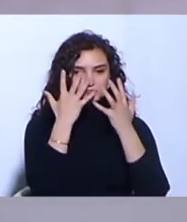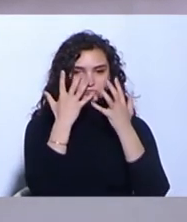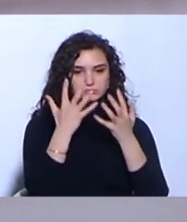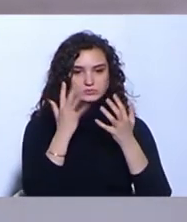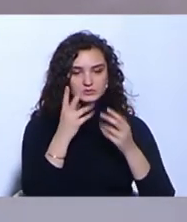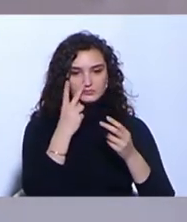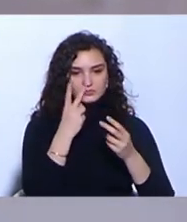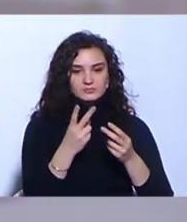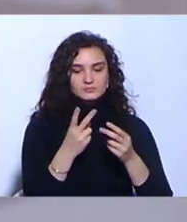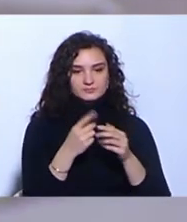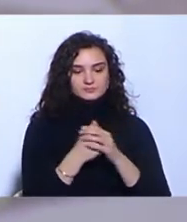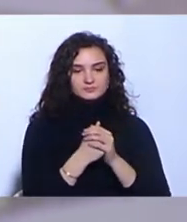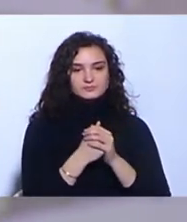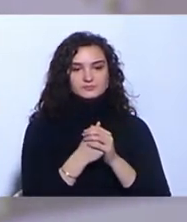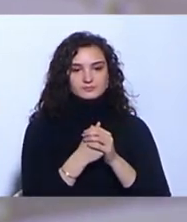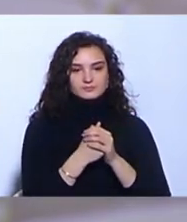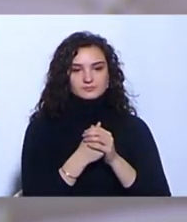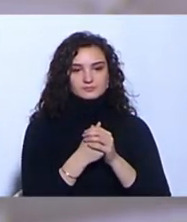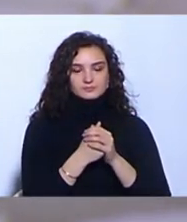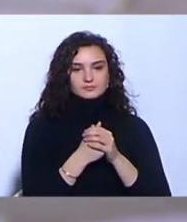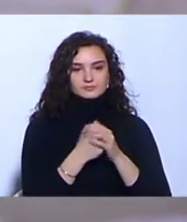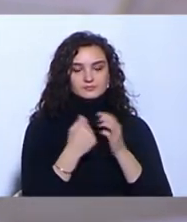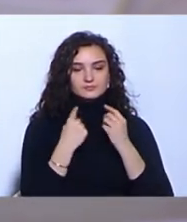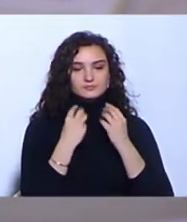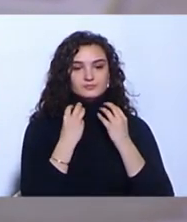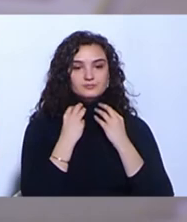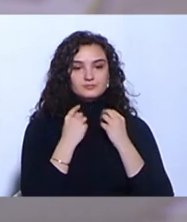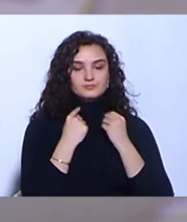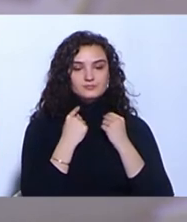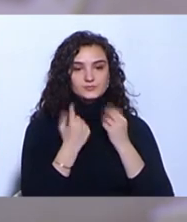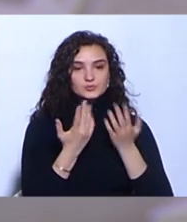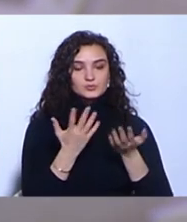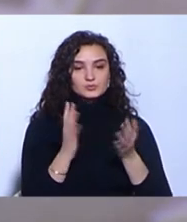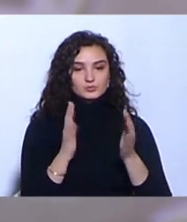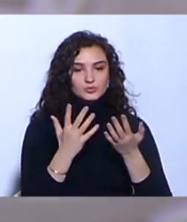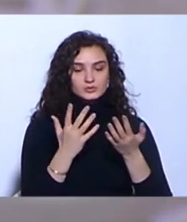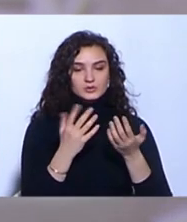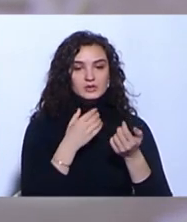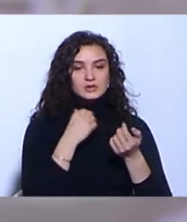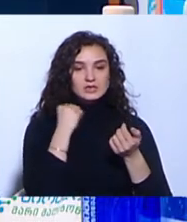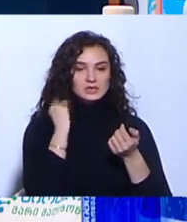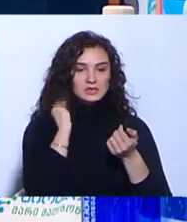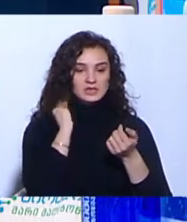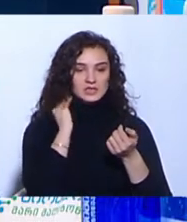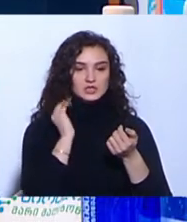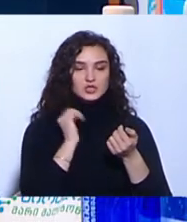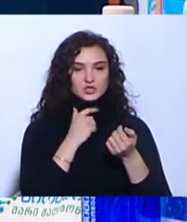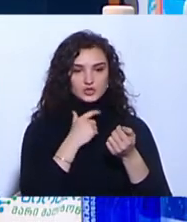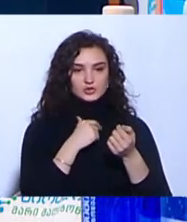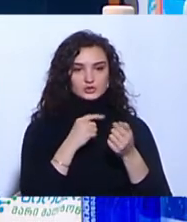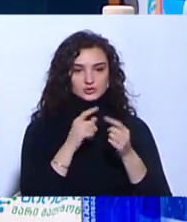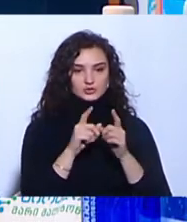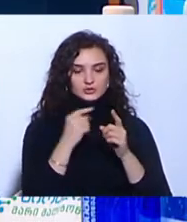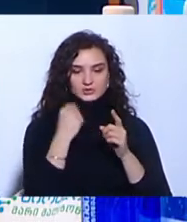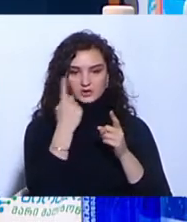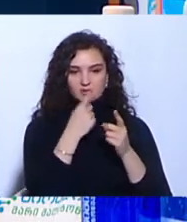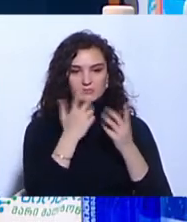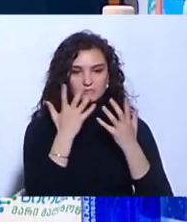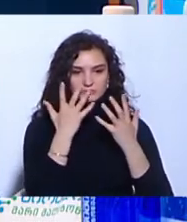ანუ მოკვეთა ლიმფური კვანძების თუ მოხდა კისრის მიდამოში, შეშუპდება